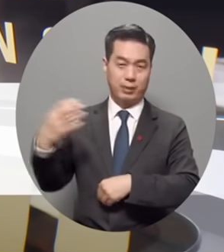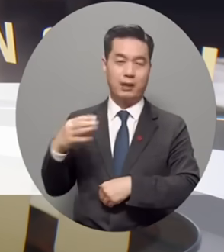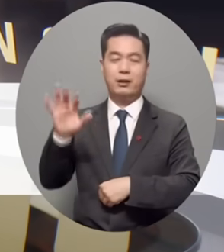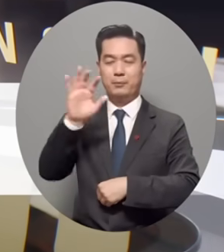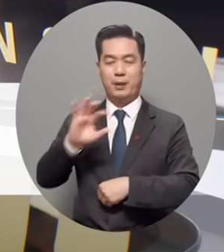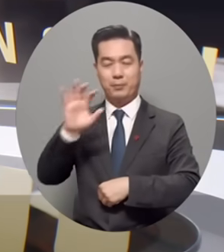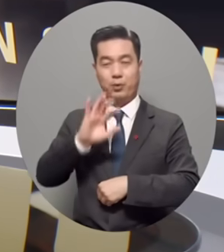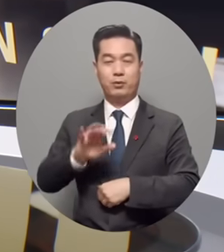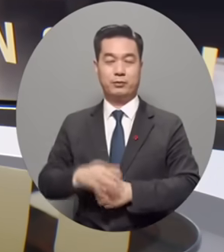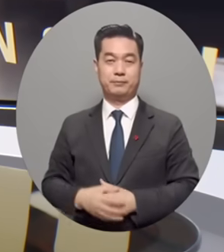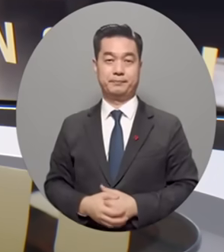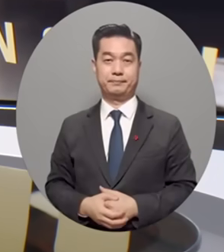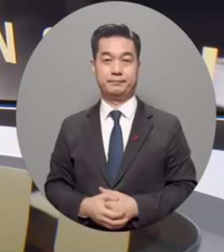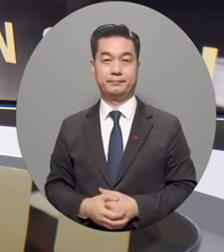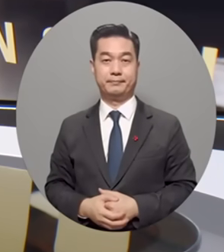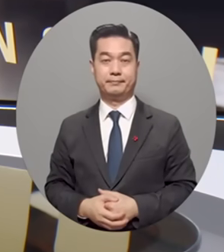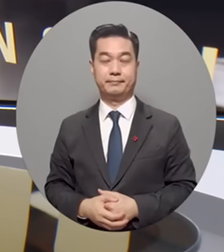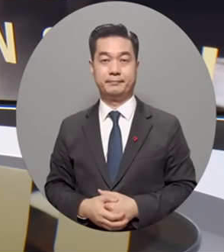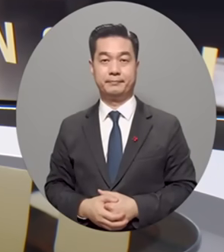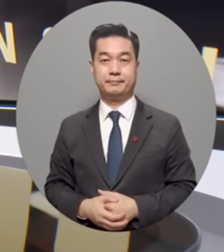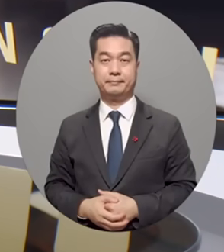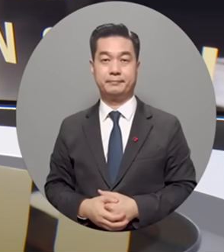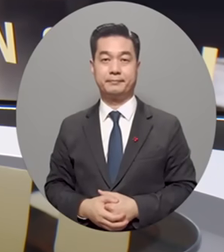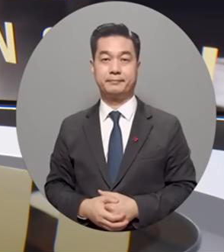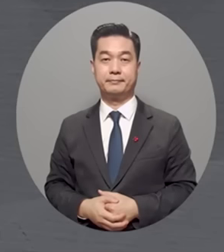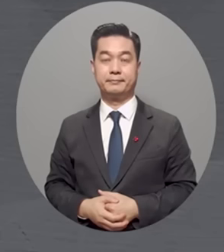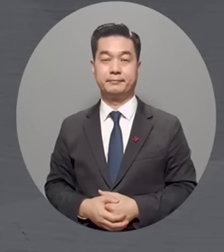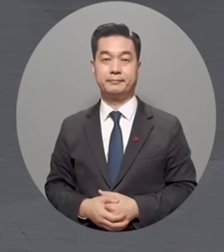있습니다. 윤상문 기자가 보도합니다.